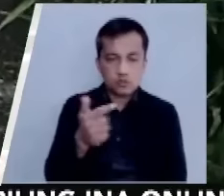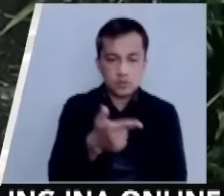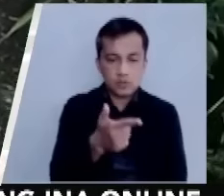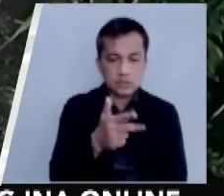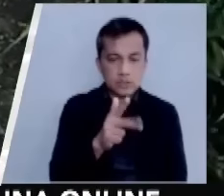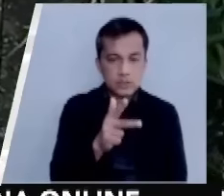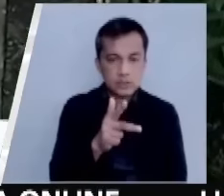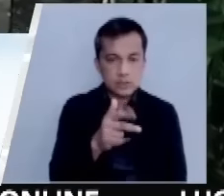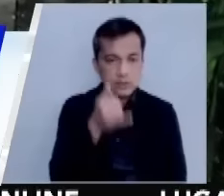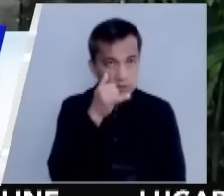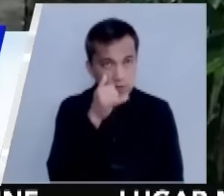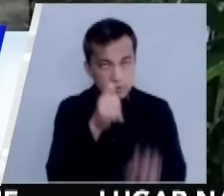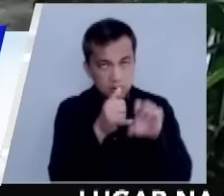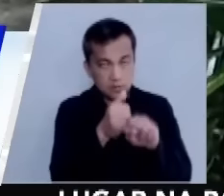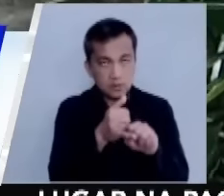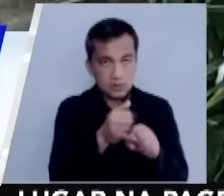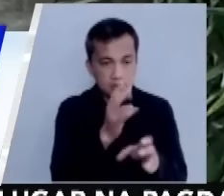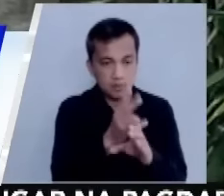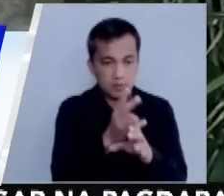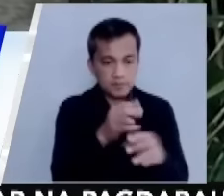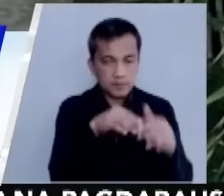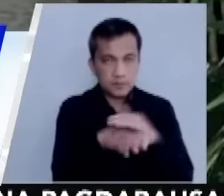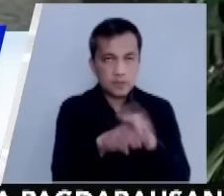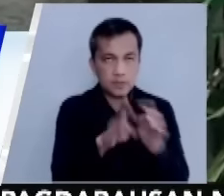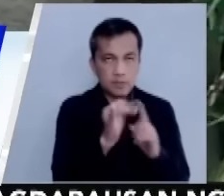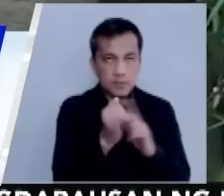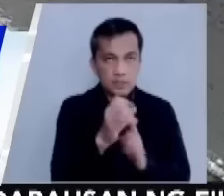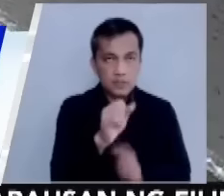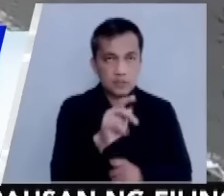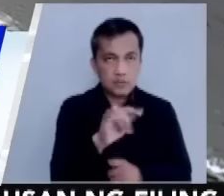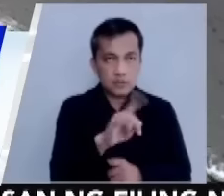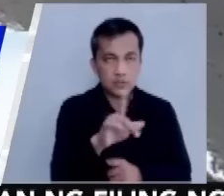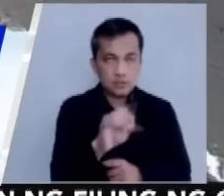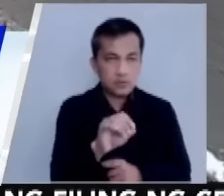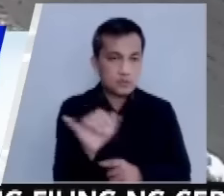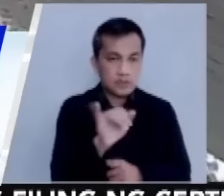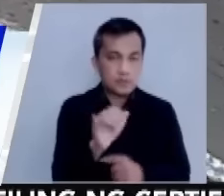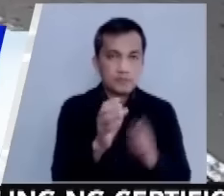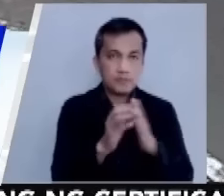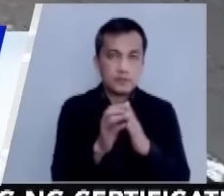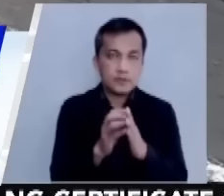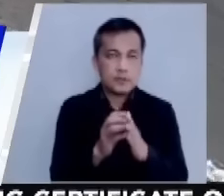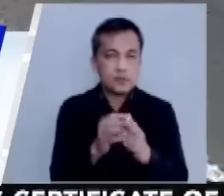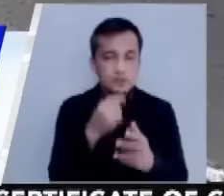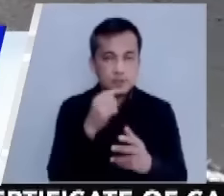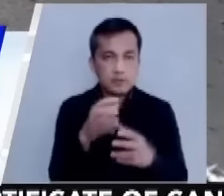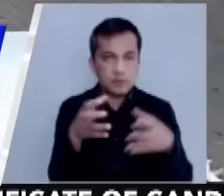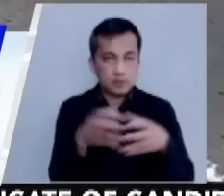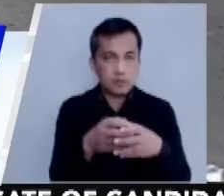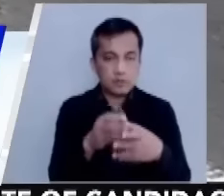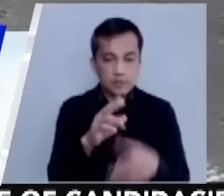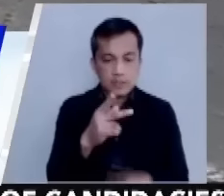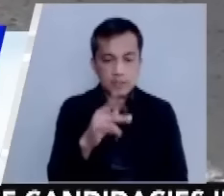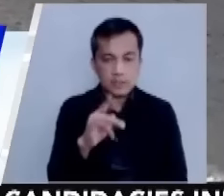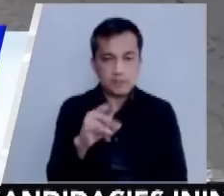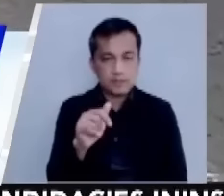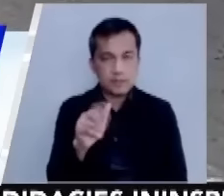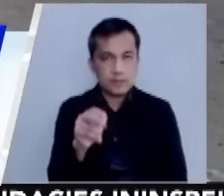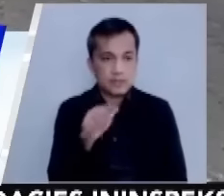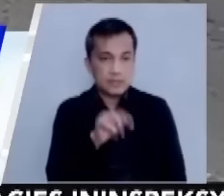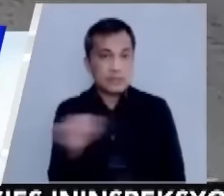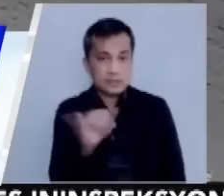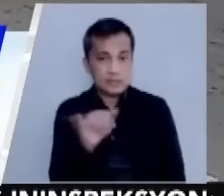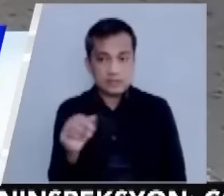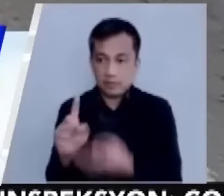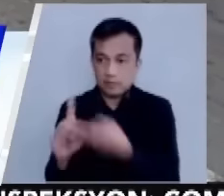CCTV ang isang van papasok sa Barangay San Lorenzo ng parehong lungsod. Paniwala ng grupong karapatan, yan ang dumukot sa aktivistang